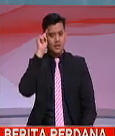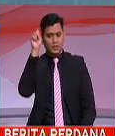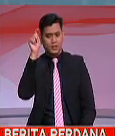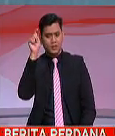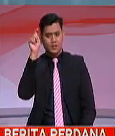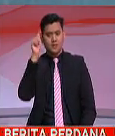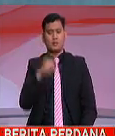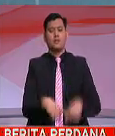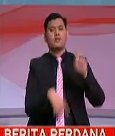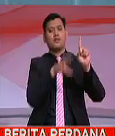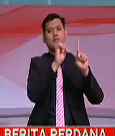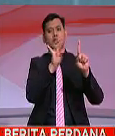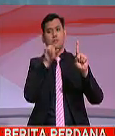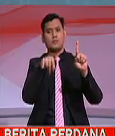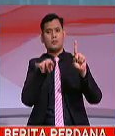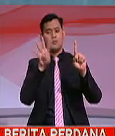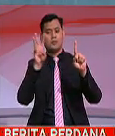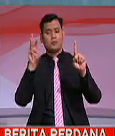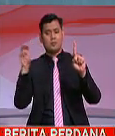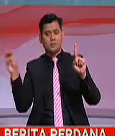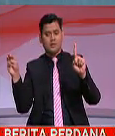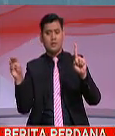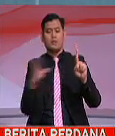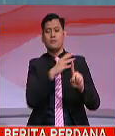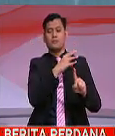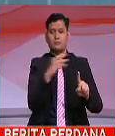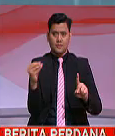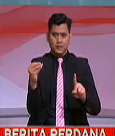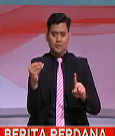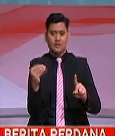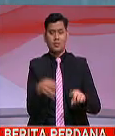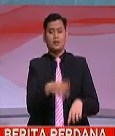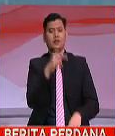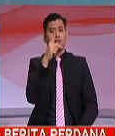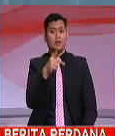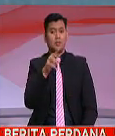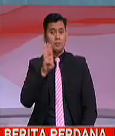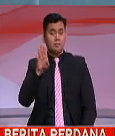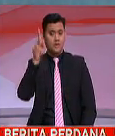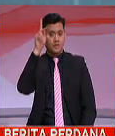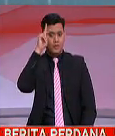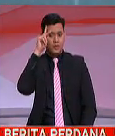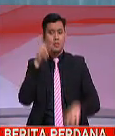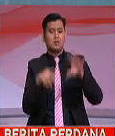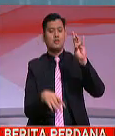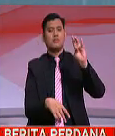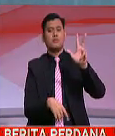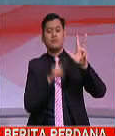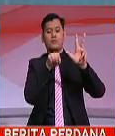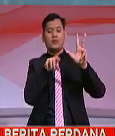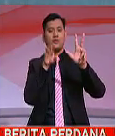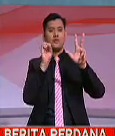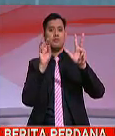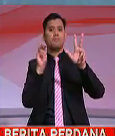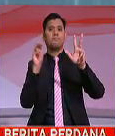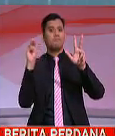di 107.4 mm dan seterusnya adalah Stesen Kota Baru Kelantan iaitu